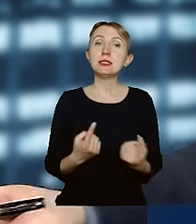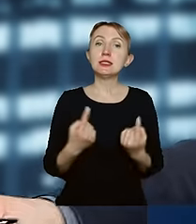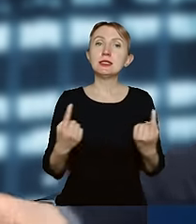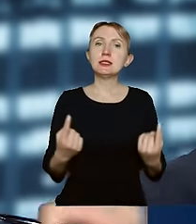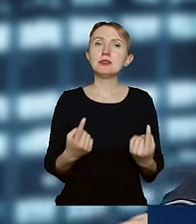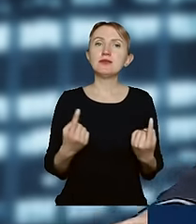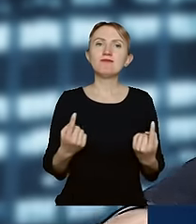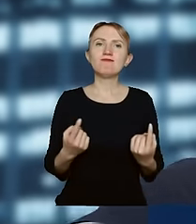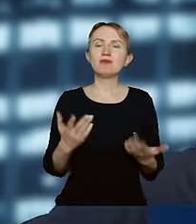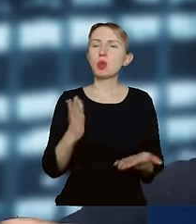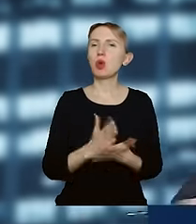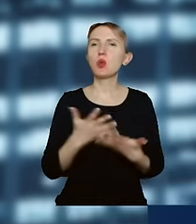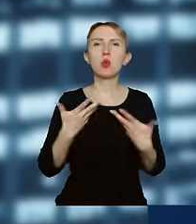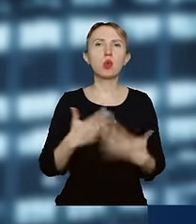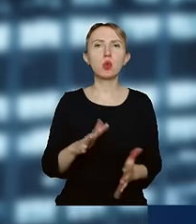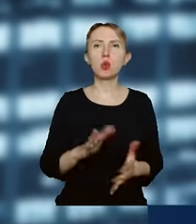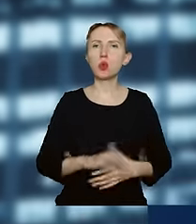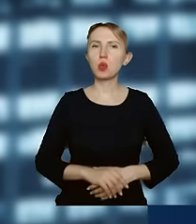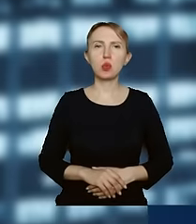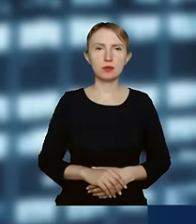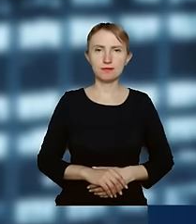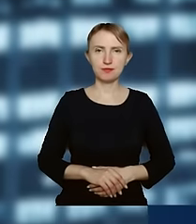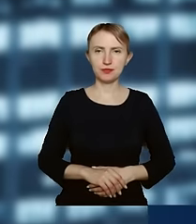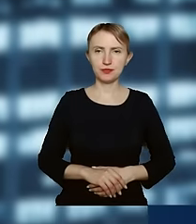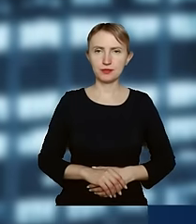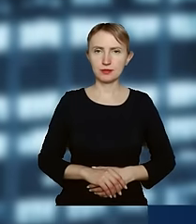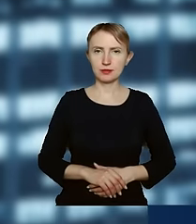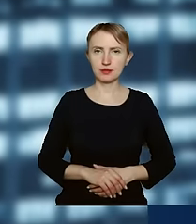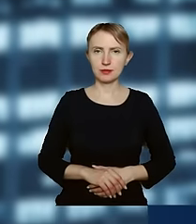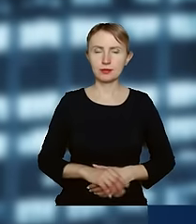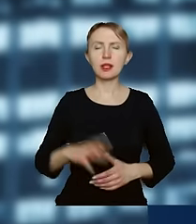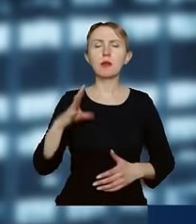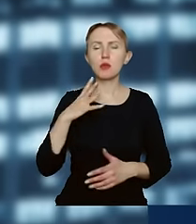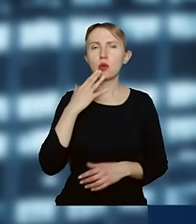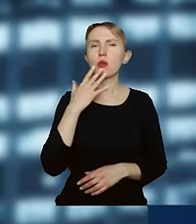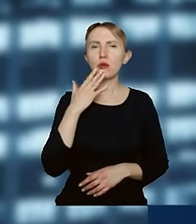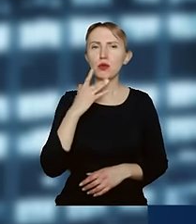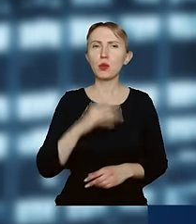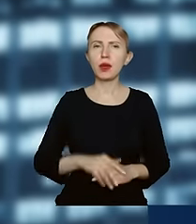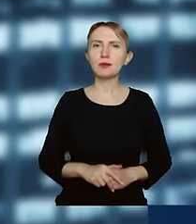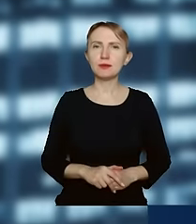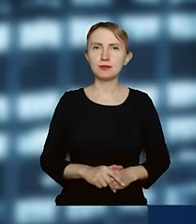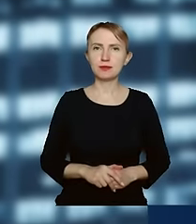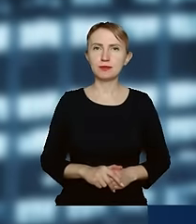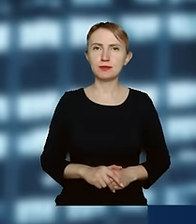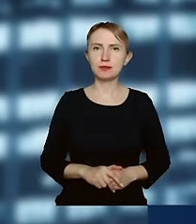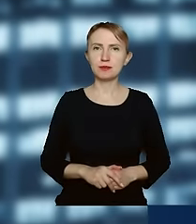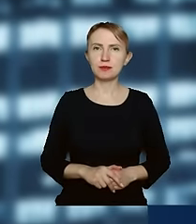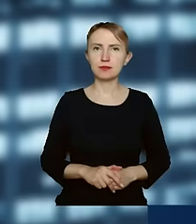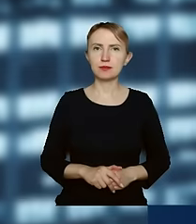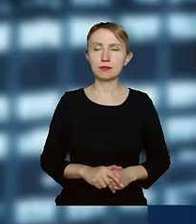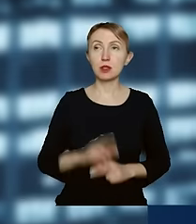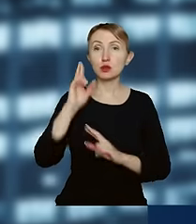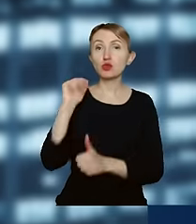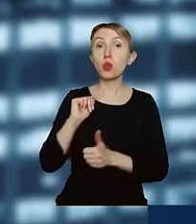że się odechciewa po prostu wszystkiego. Ja mówiłem o tym, że no znowu ci wyklęci mogą